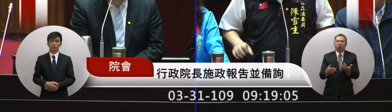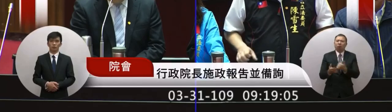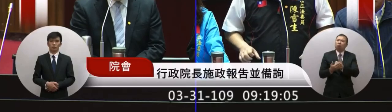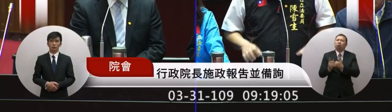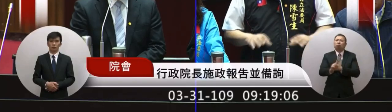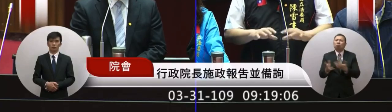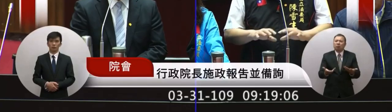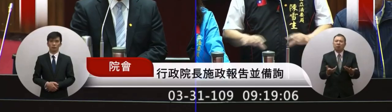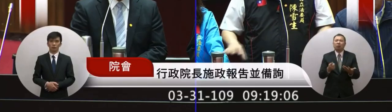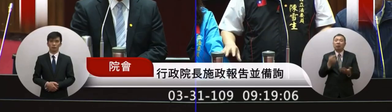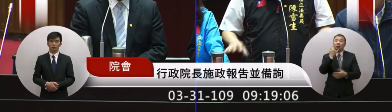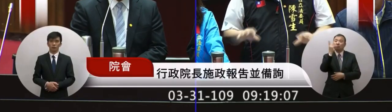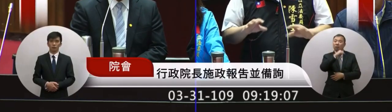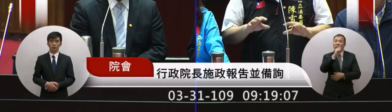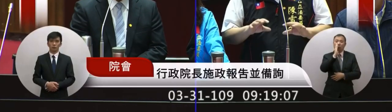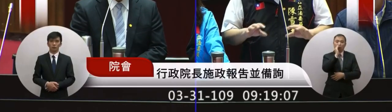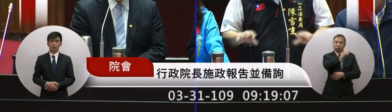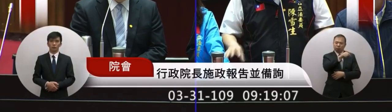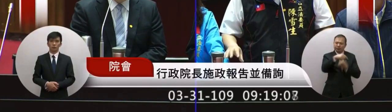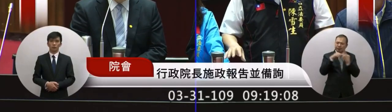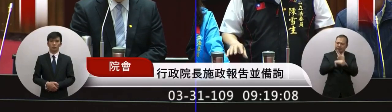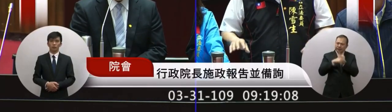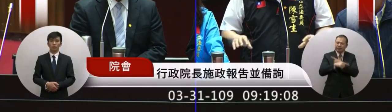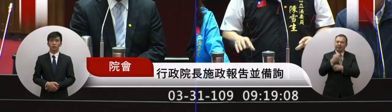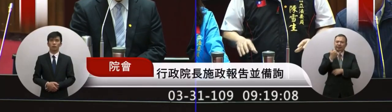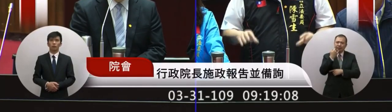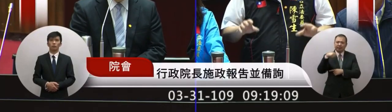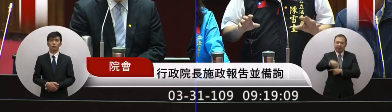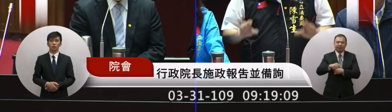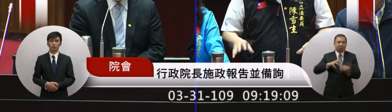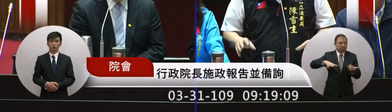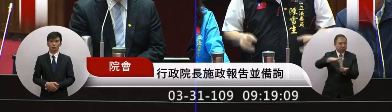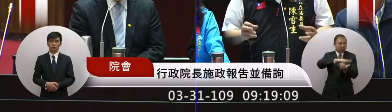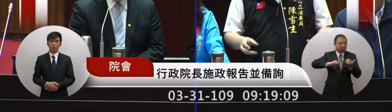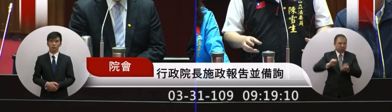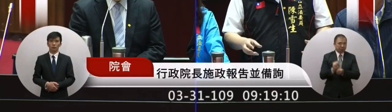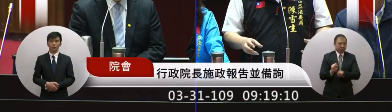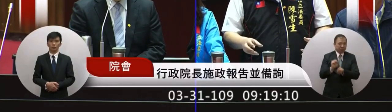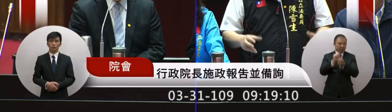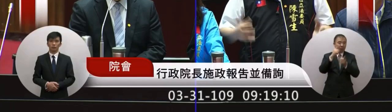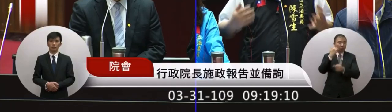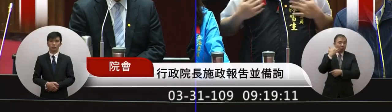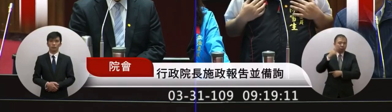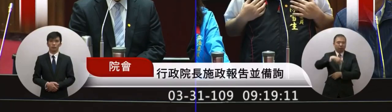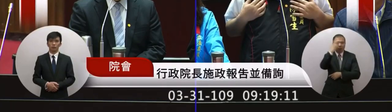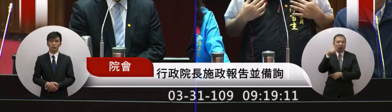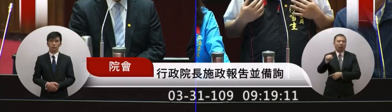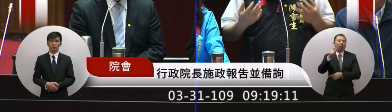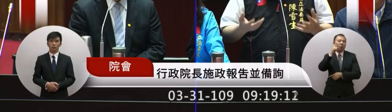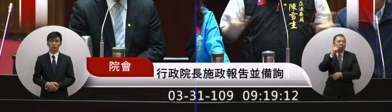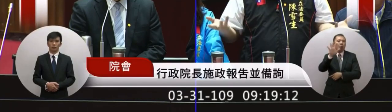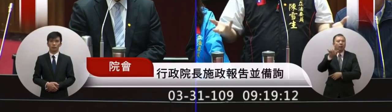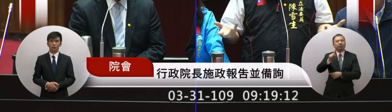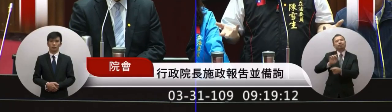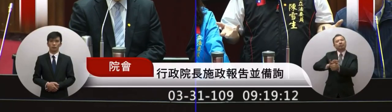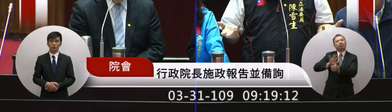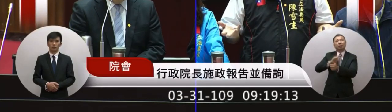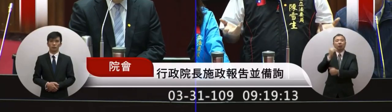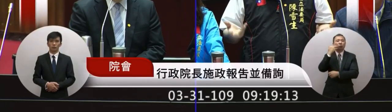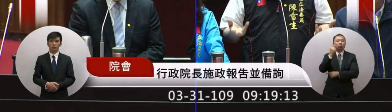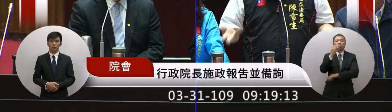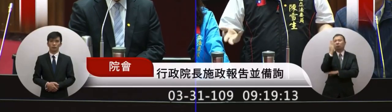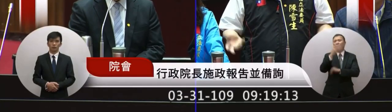跟幕僚研究一下，能够普及，尽量普及，哈、哦，有困难的我们帮助他。当然，像我们公务员的话，你就不必再给